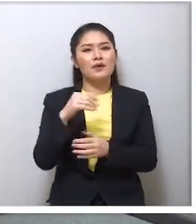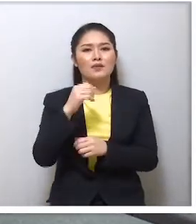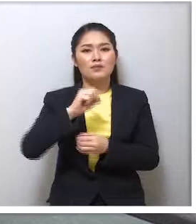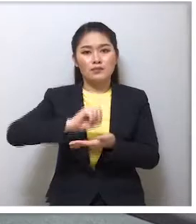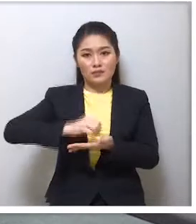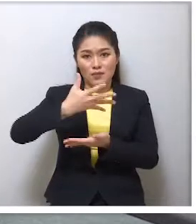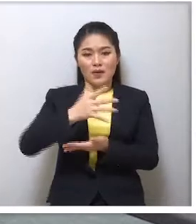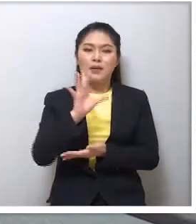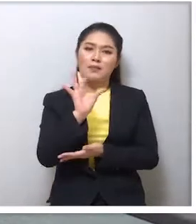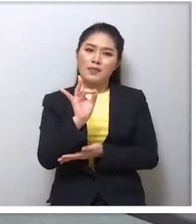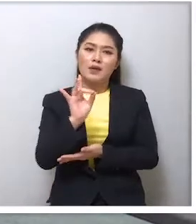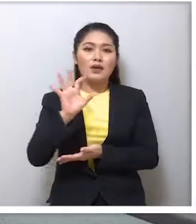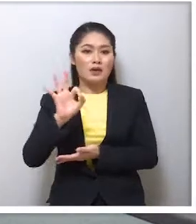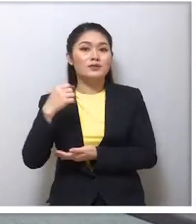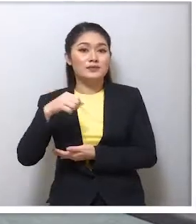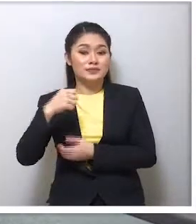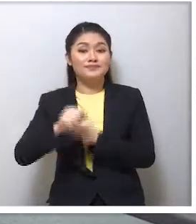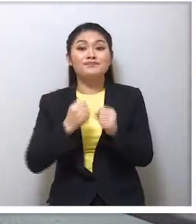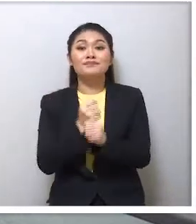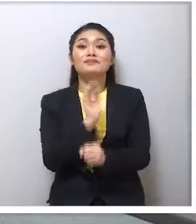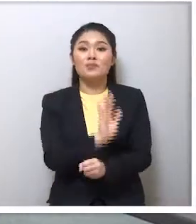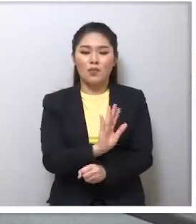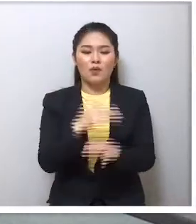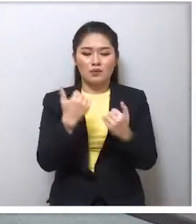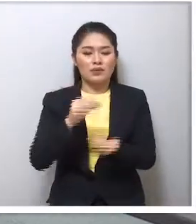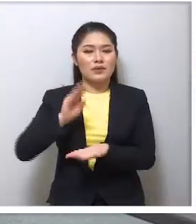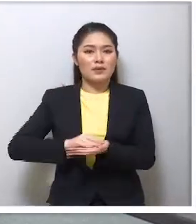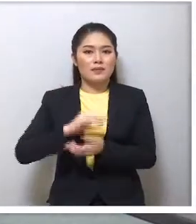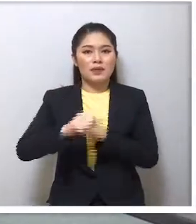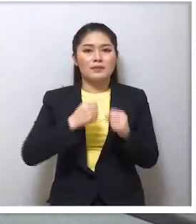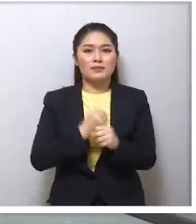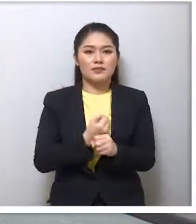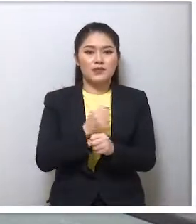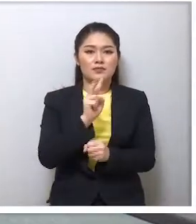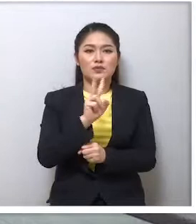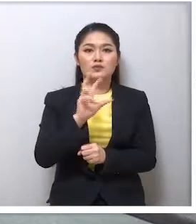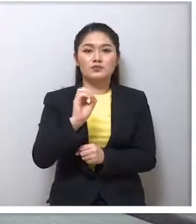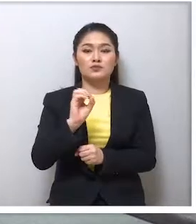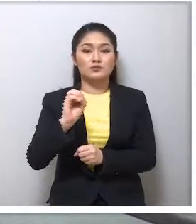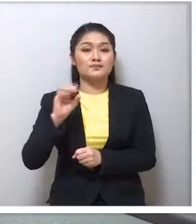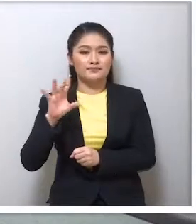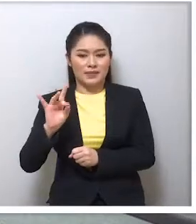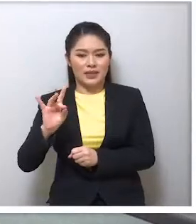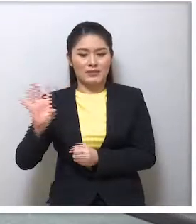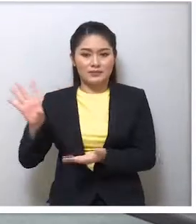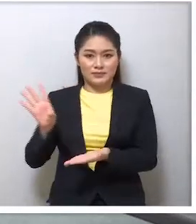นะครับในที่นี้เราเซฟเป็นเวอร์ชัน8เสร็จแล้วเราก็ import เข้ามา